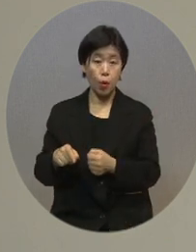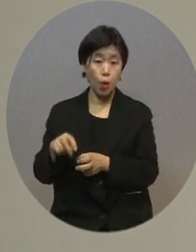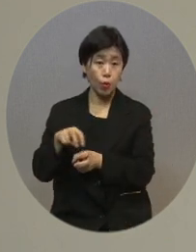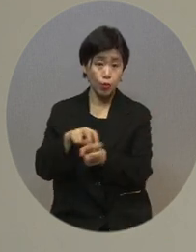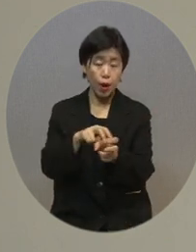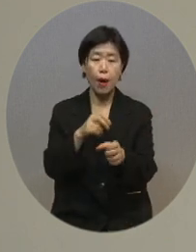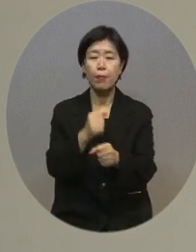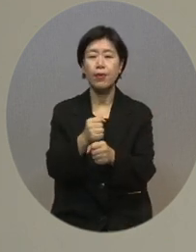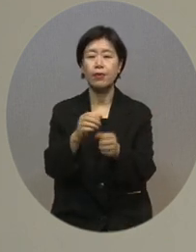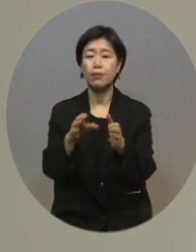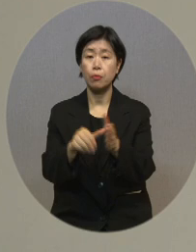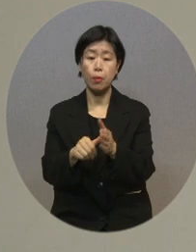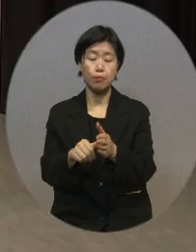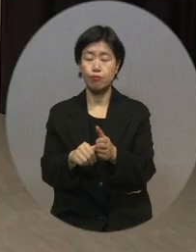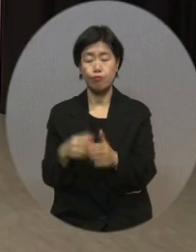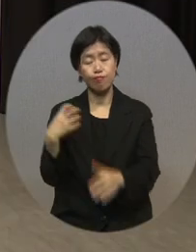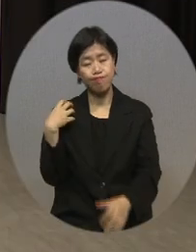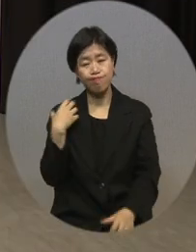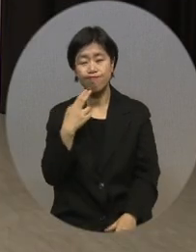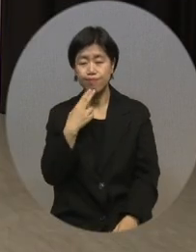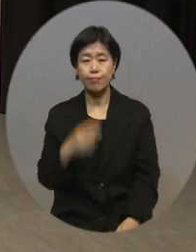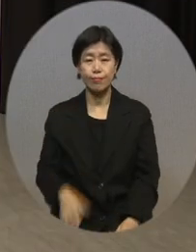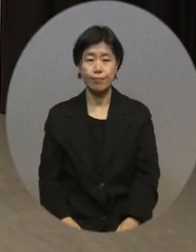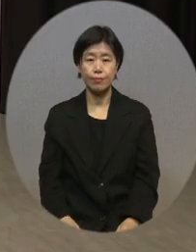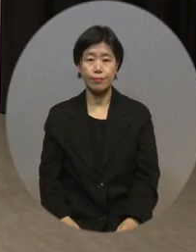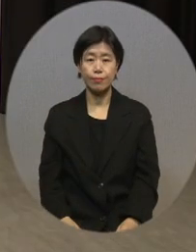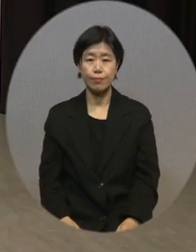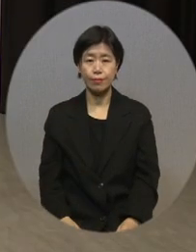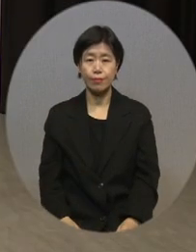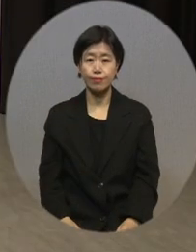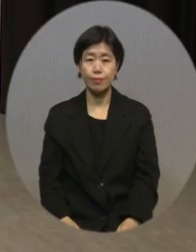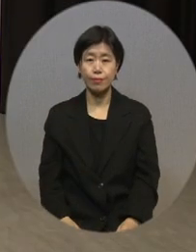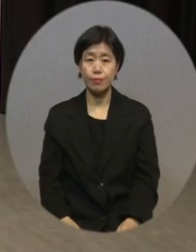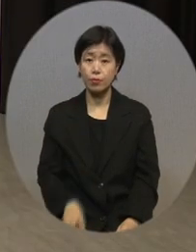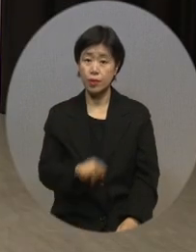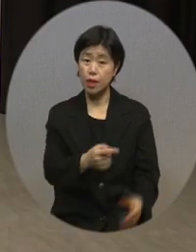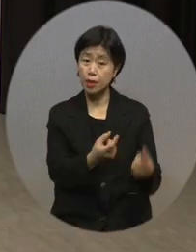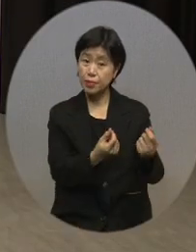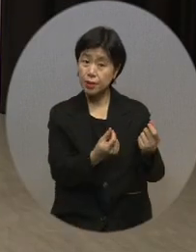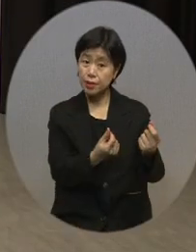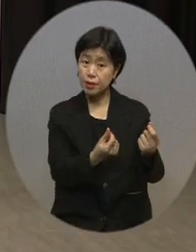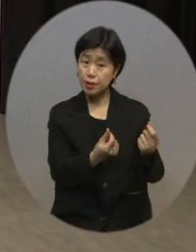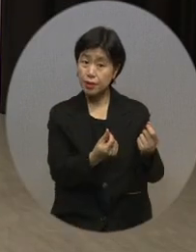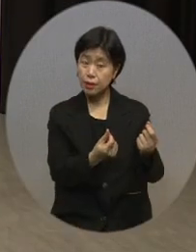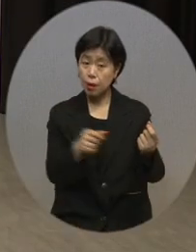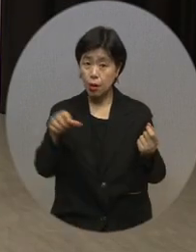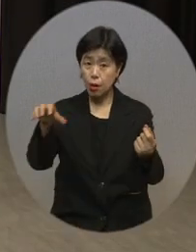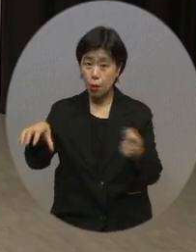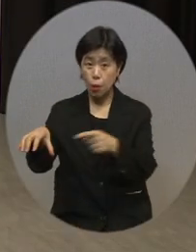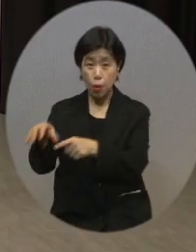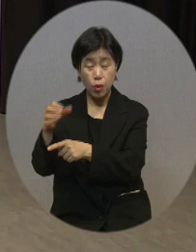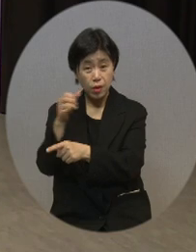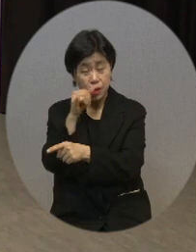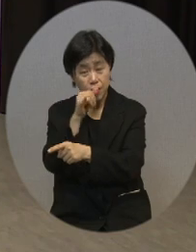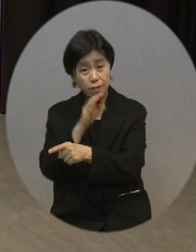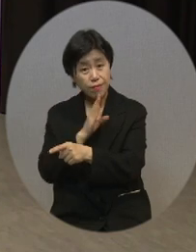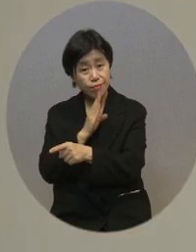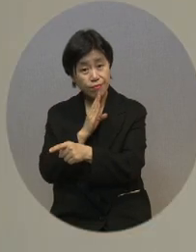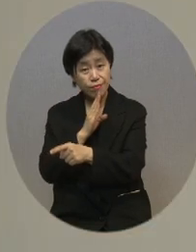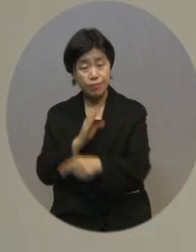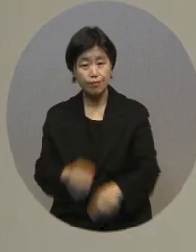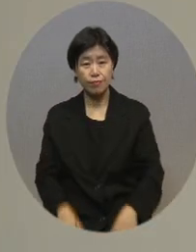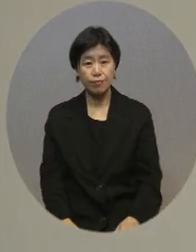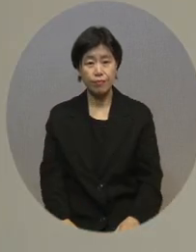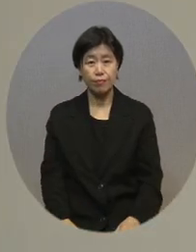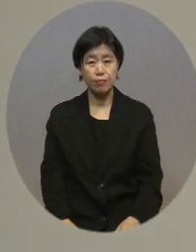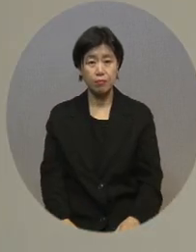완공하는데 무리가 없게 그렇게 진행을 했습니다. 그럼 중구 관내에 또 그런 지대가 한 군데 더 있는 것 같은 눈에 보이던데.